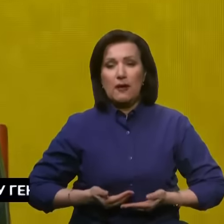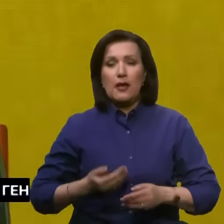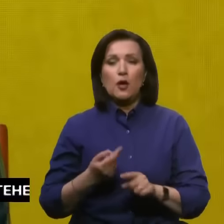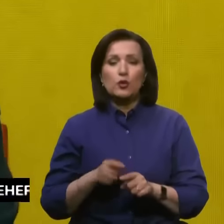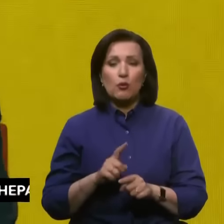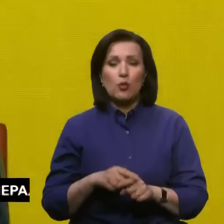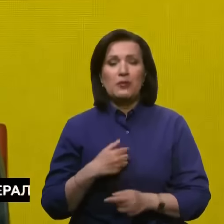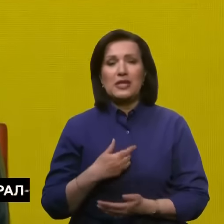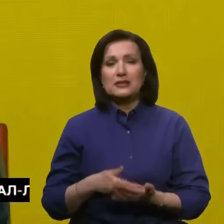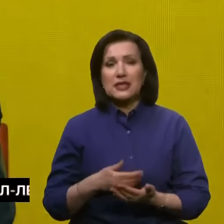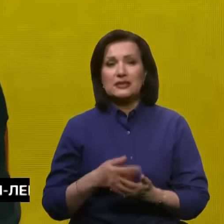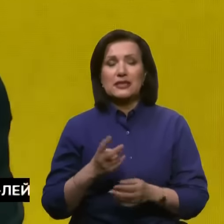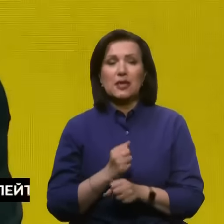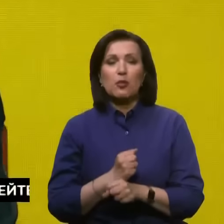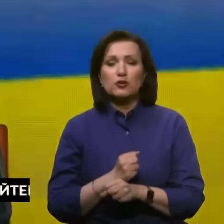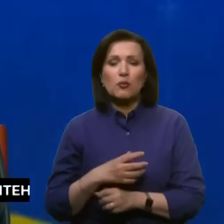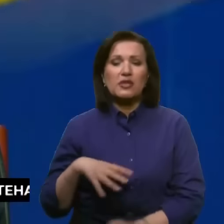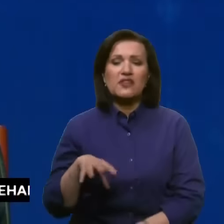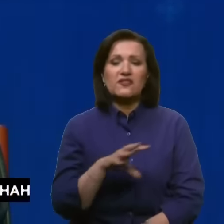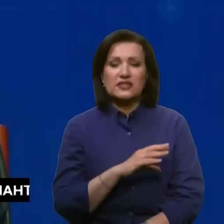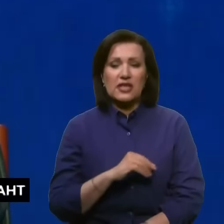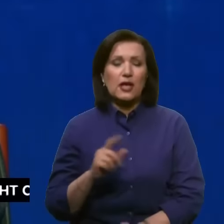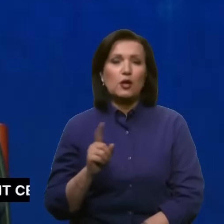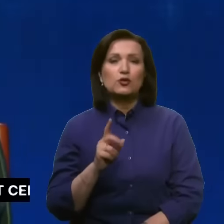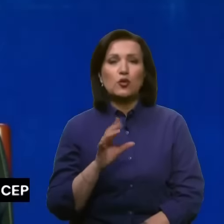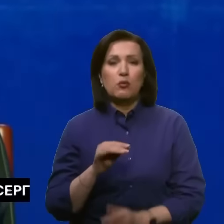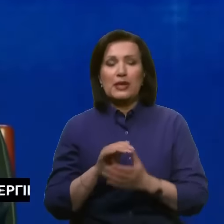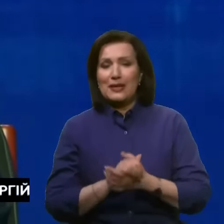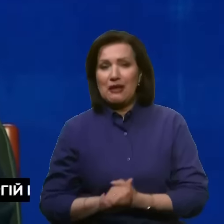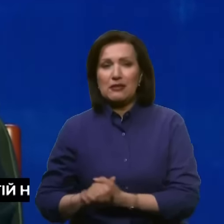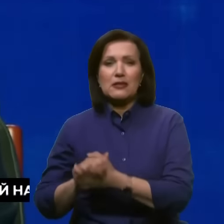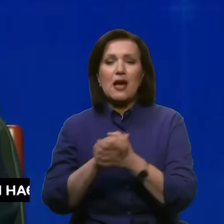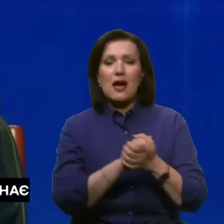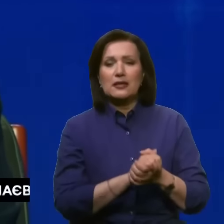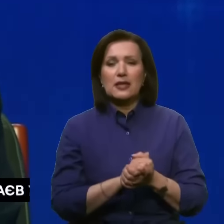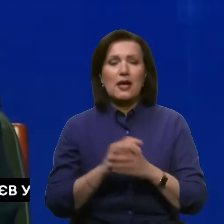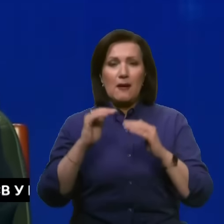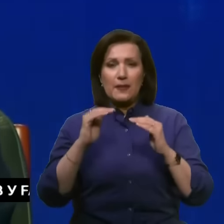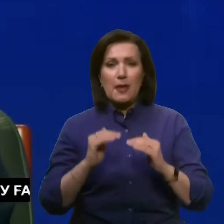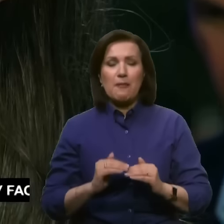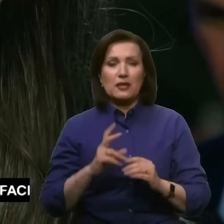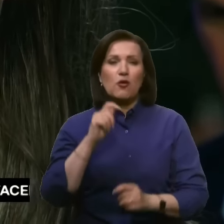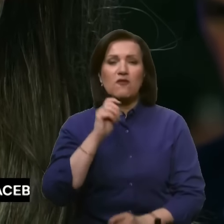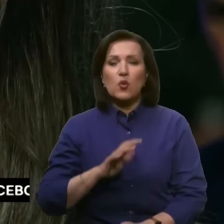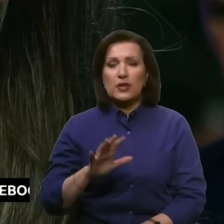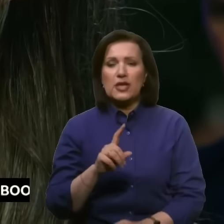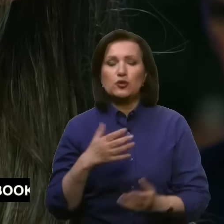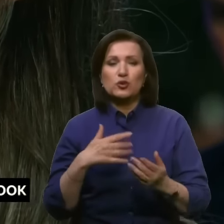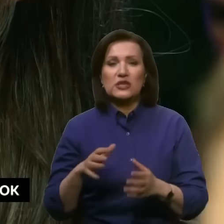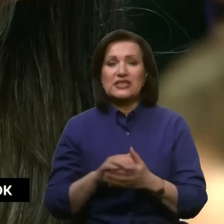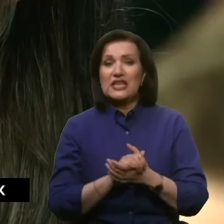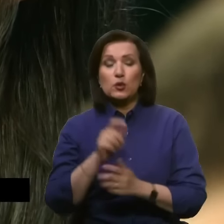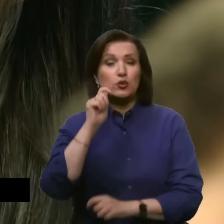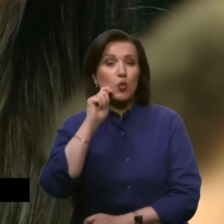Тому, мені здається, треба зробити все, щоб єднання не падала в Україні, а що стосується